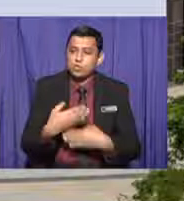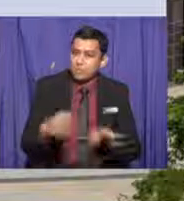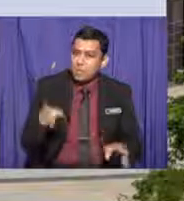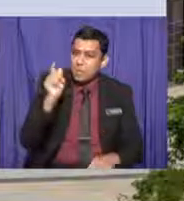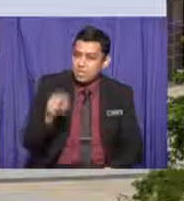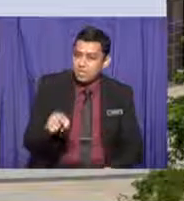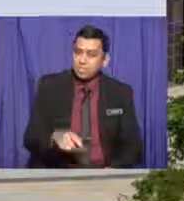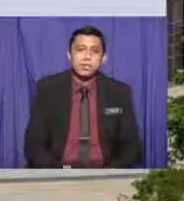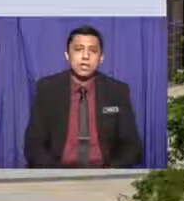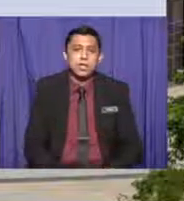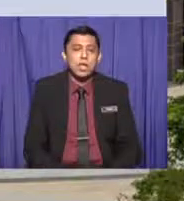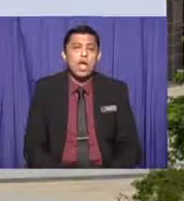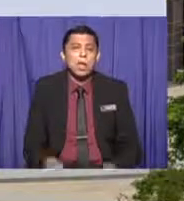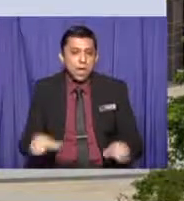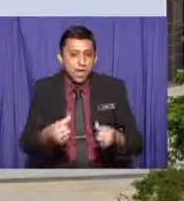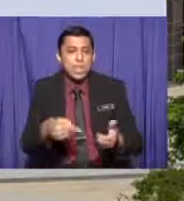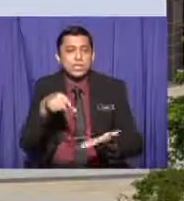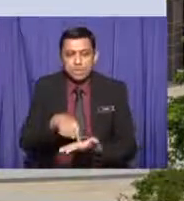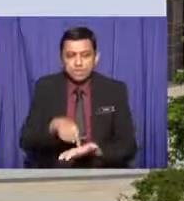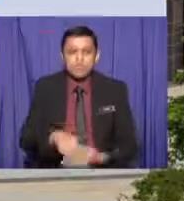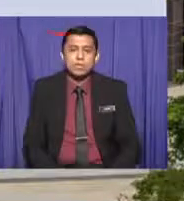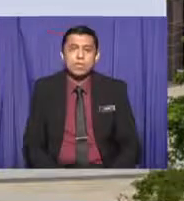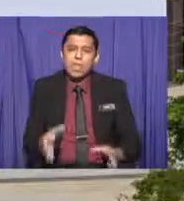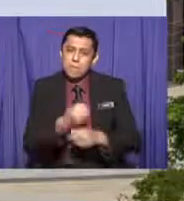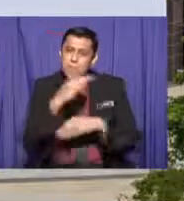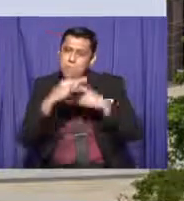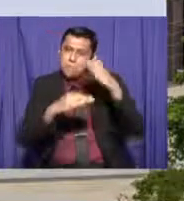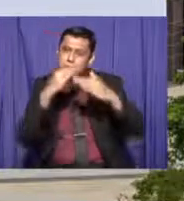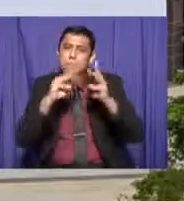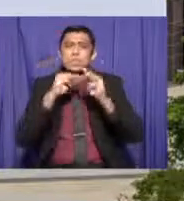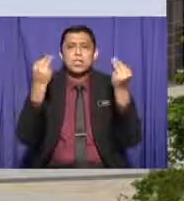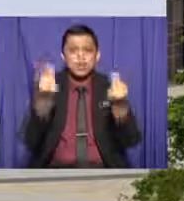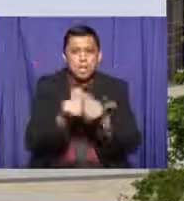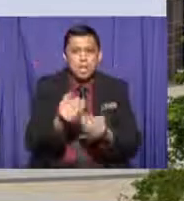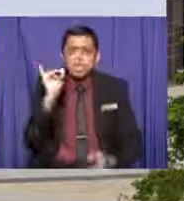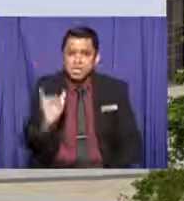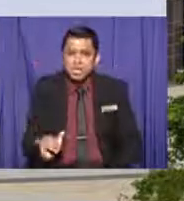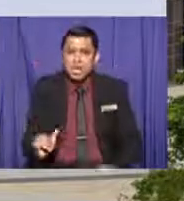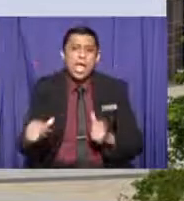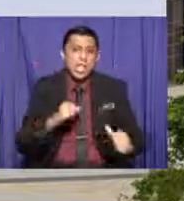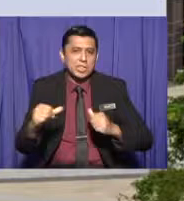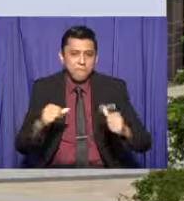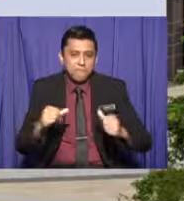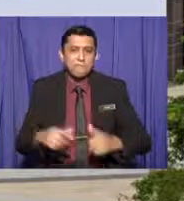pastinya amalan rukun negara dapat membina masyarakat yang progresif.